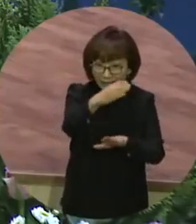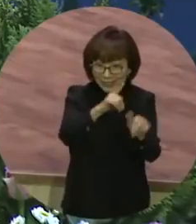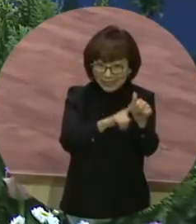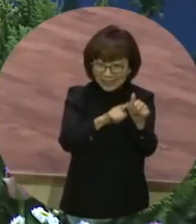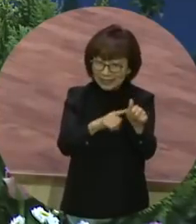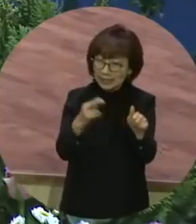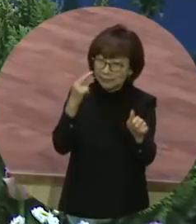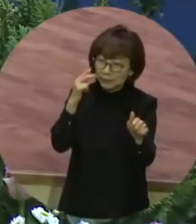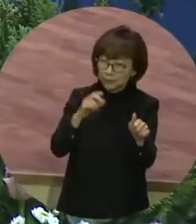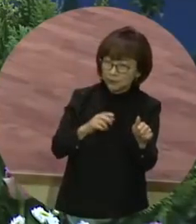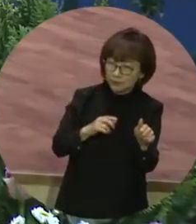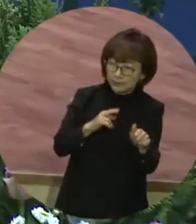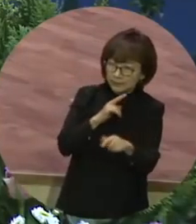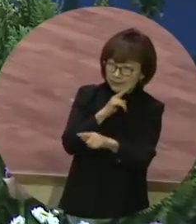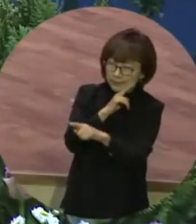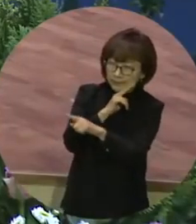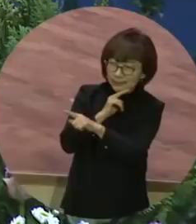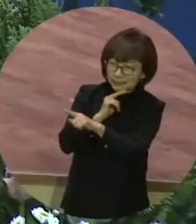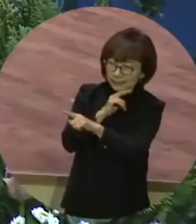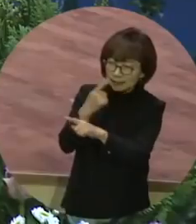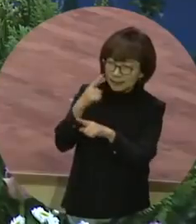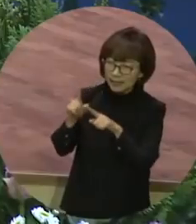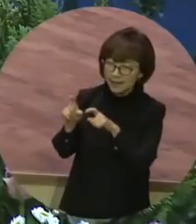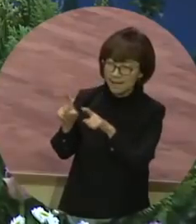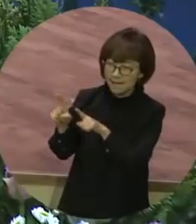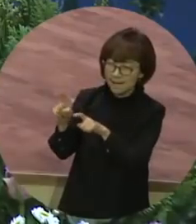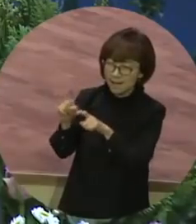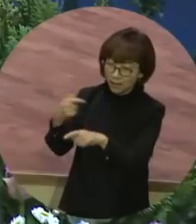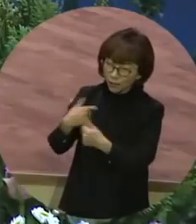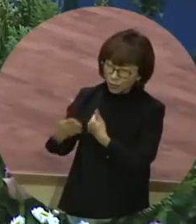베트남처럼 다 털어버리면